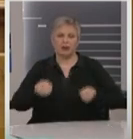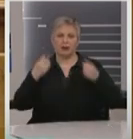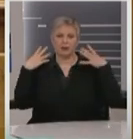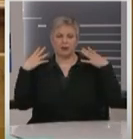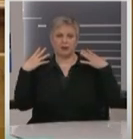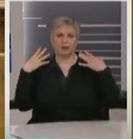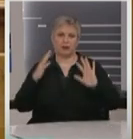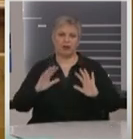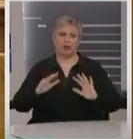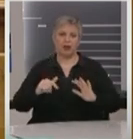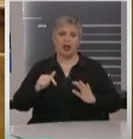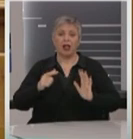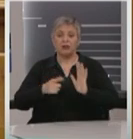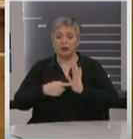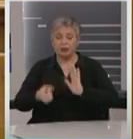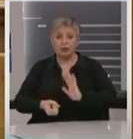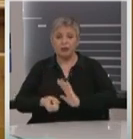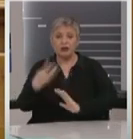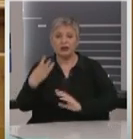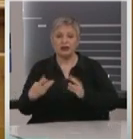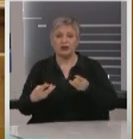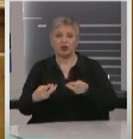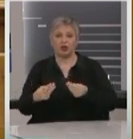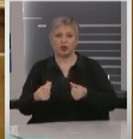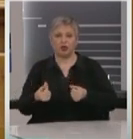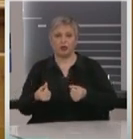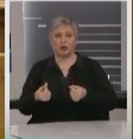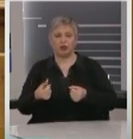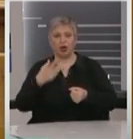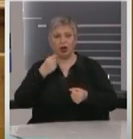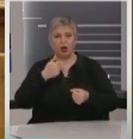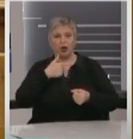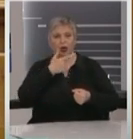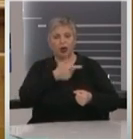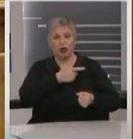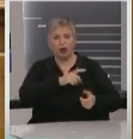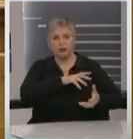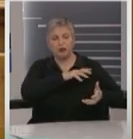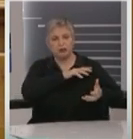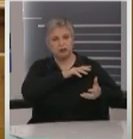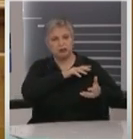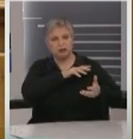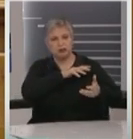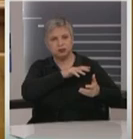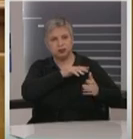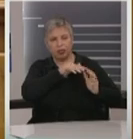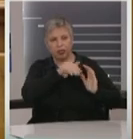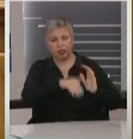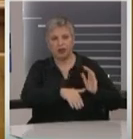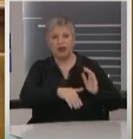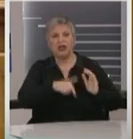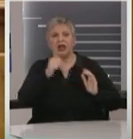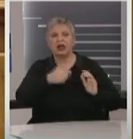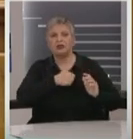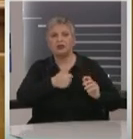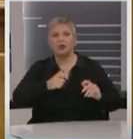χρεοκοπημένου μοντέλου ανάπτυξης που συσσόρευσε τα πλούτη στα χέρια των λίγων, που